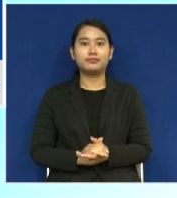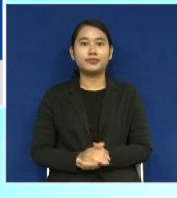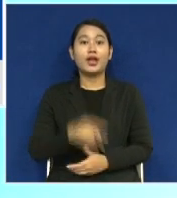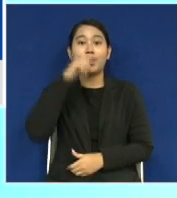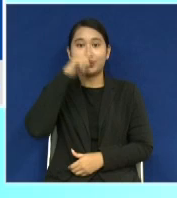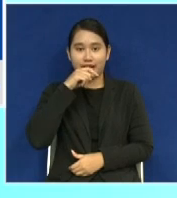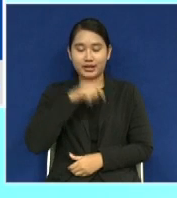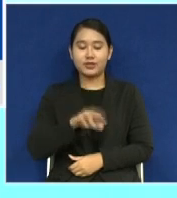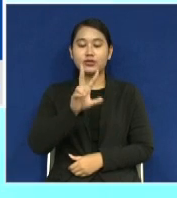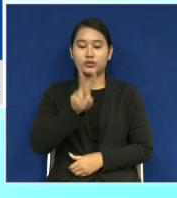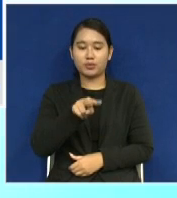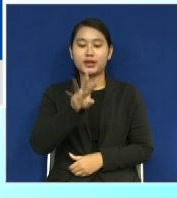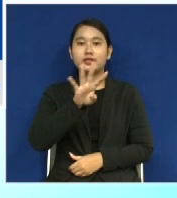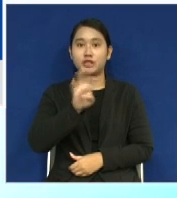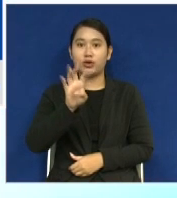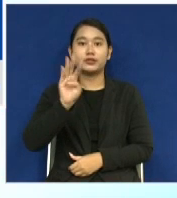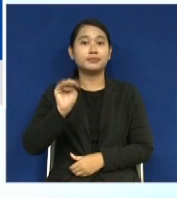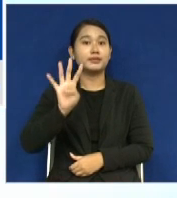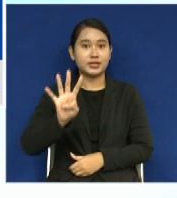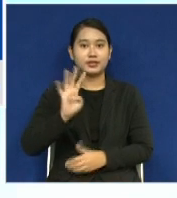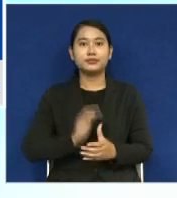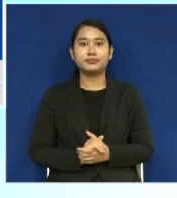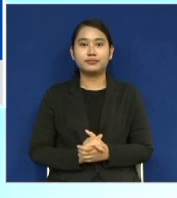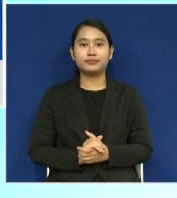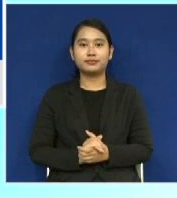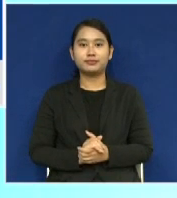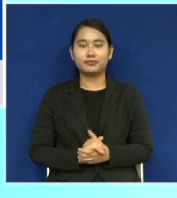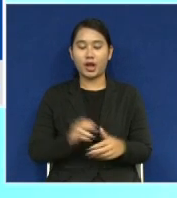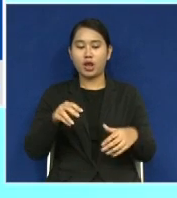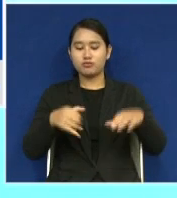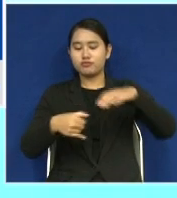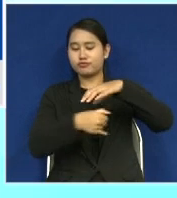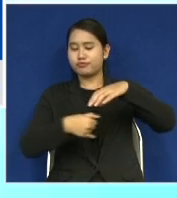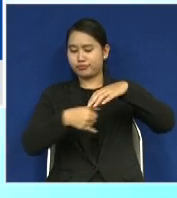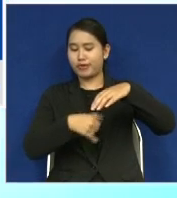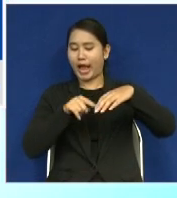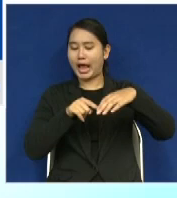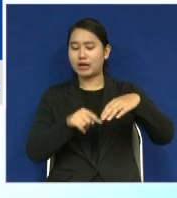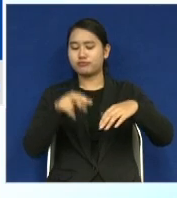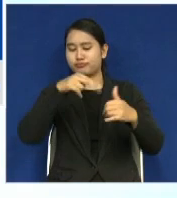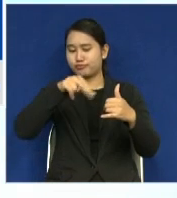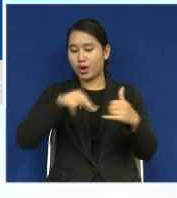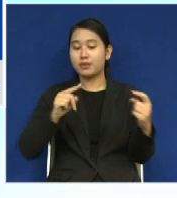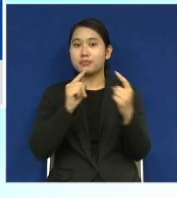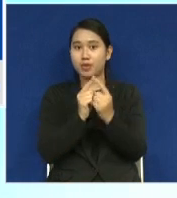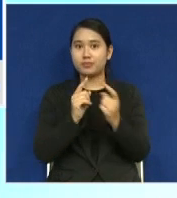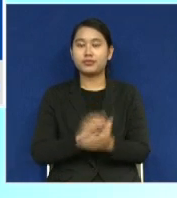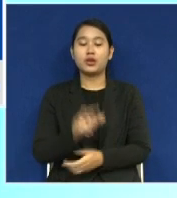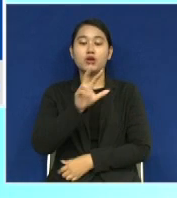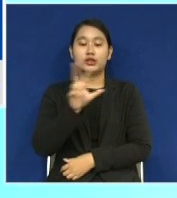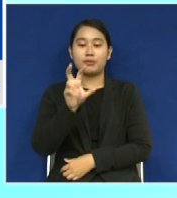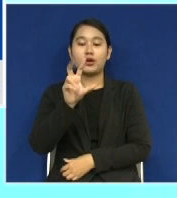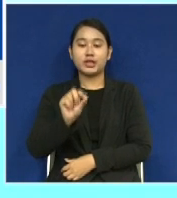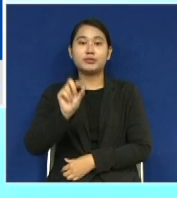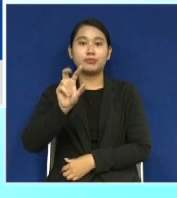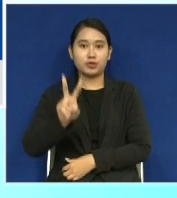ศ 2,444 รายและตรวจพบในสถานที่เฝ้าระวังที่รัฐจัดให้332ราย